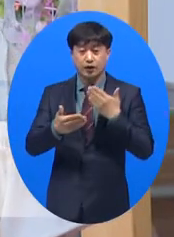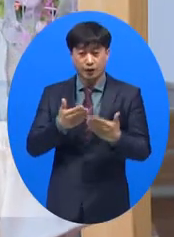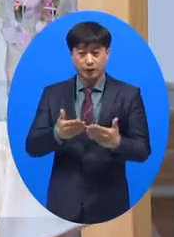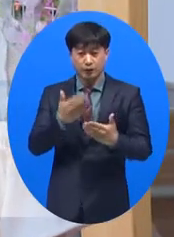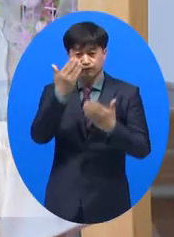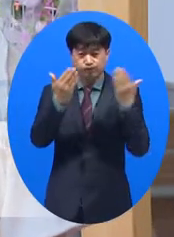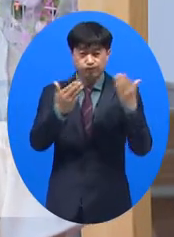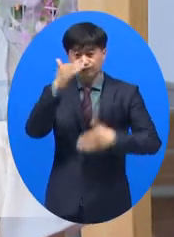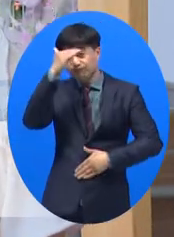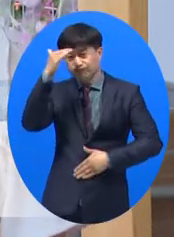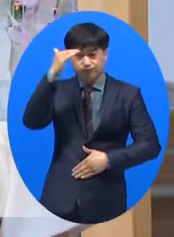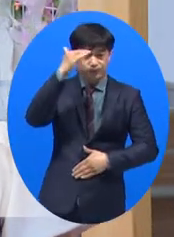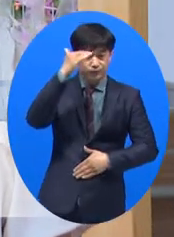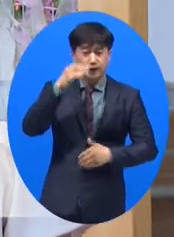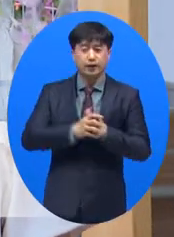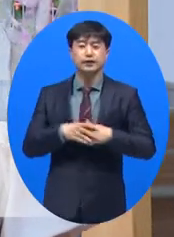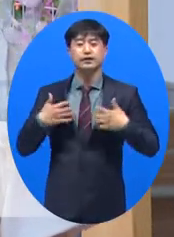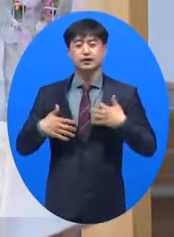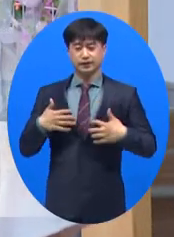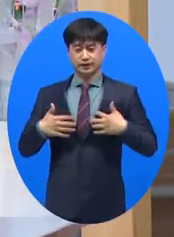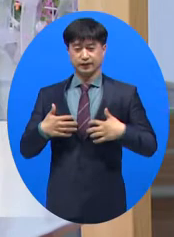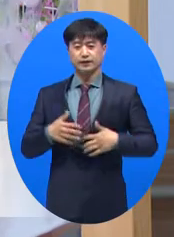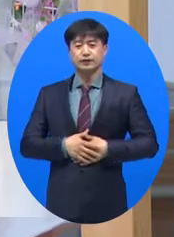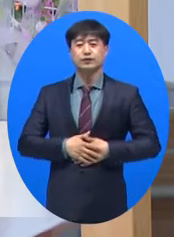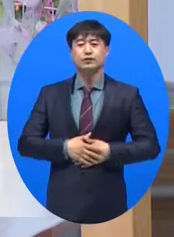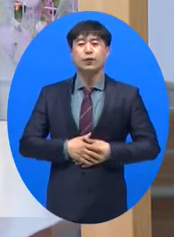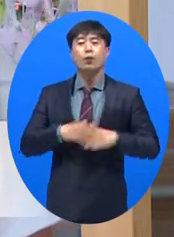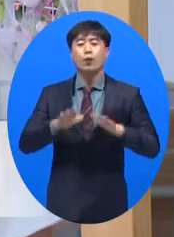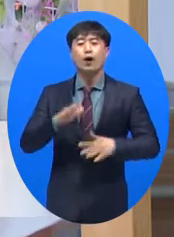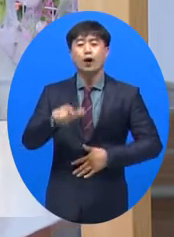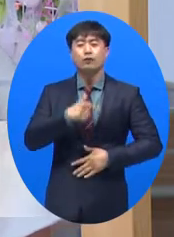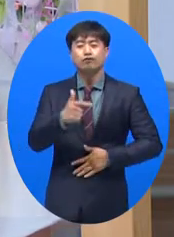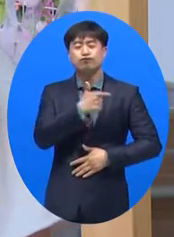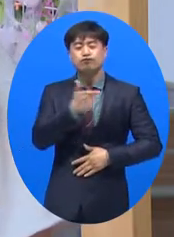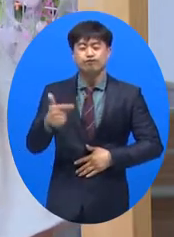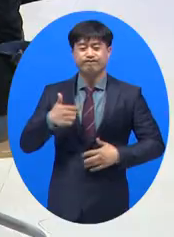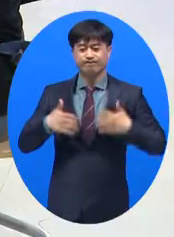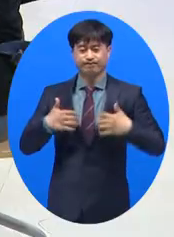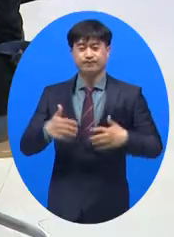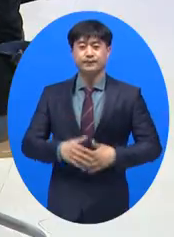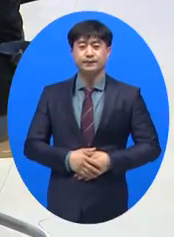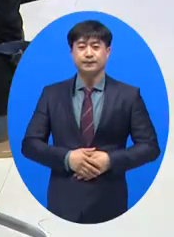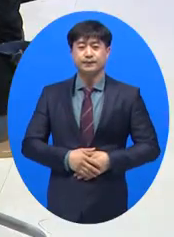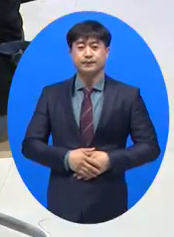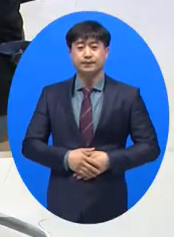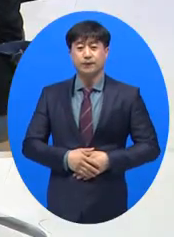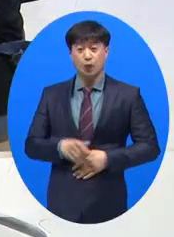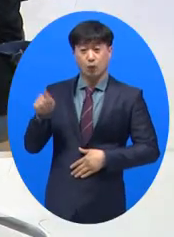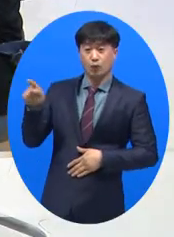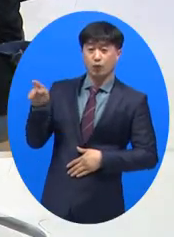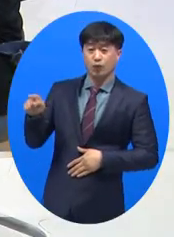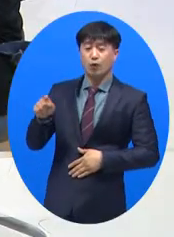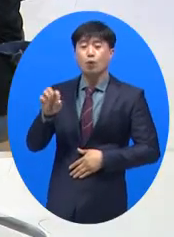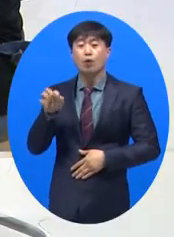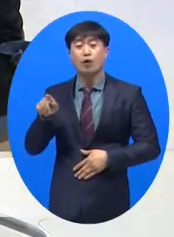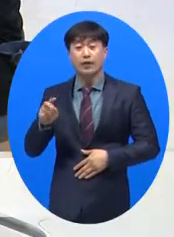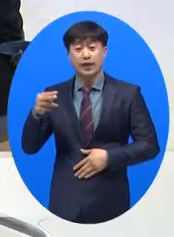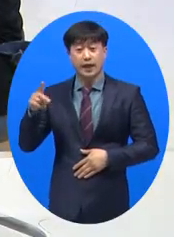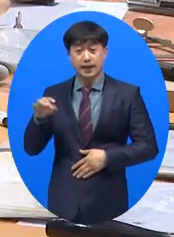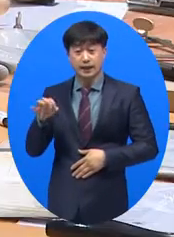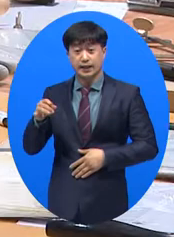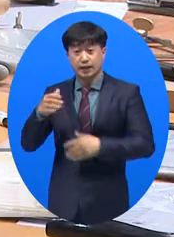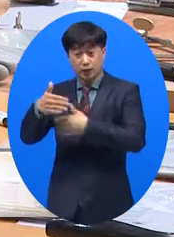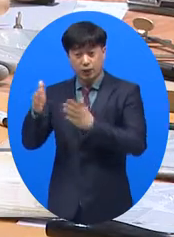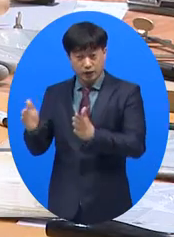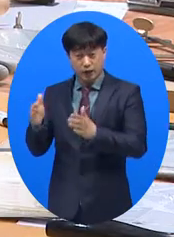전시도 볼 수 있고 즐겁게 제외할 수 있어서 오늘 하루가 너무 즐거웠던 것 같아요 한쪽에서는 원대의 클래스가 한창입니다